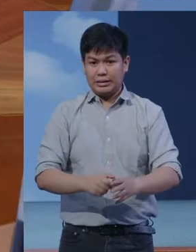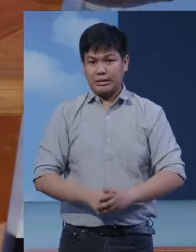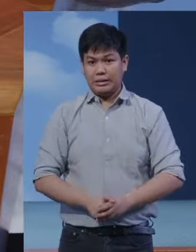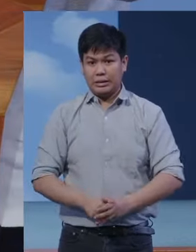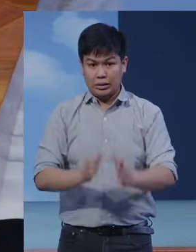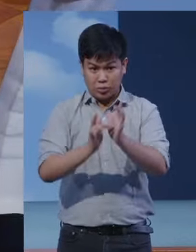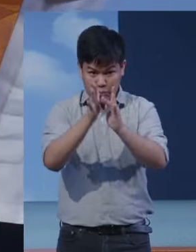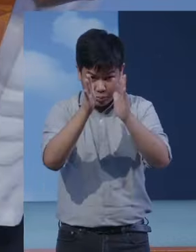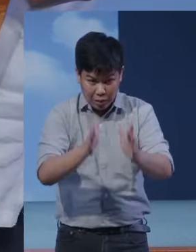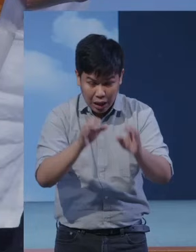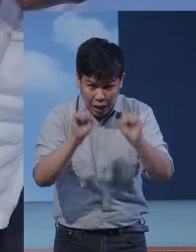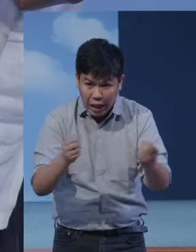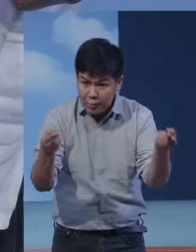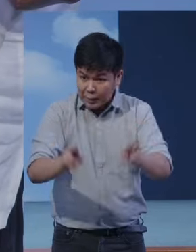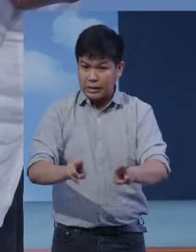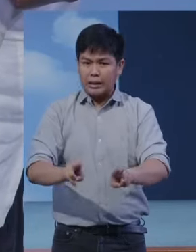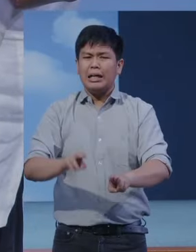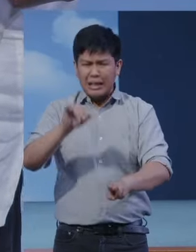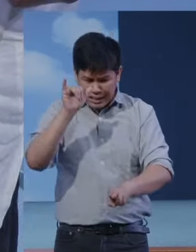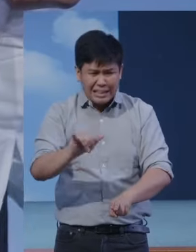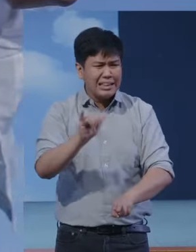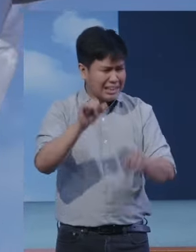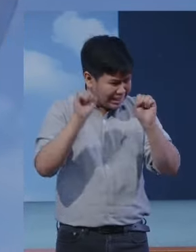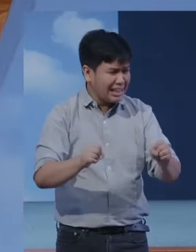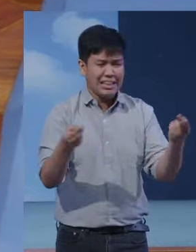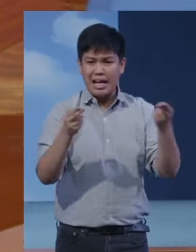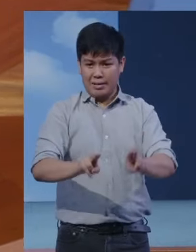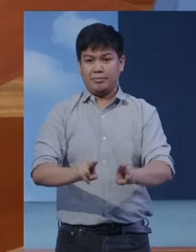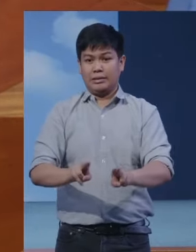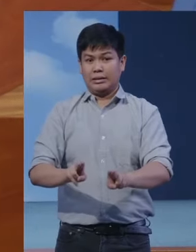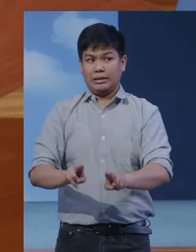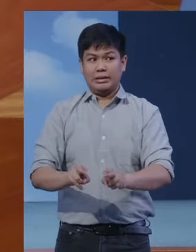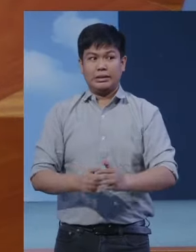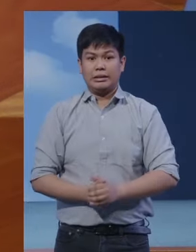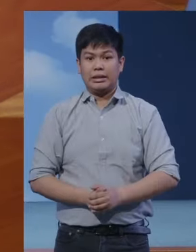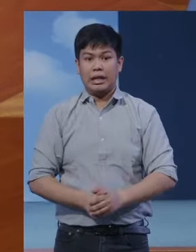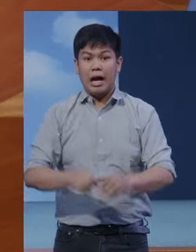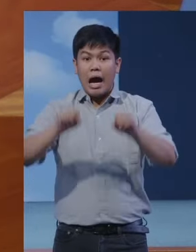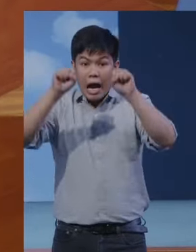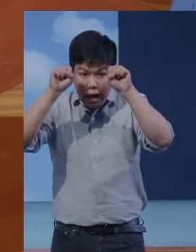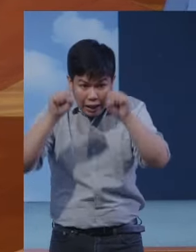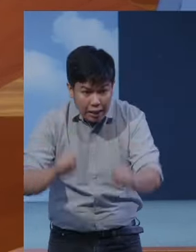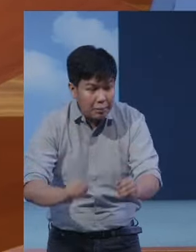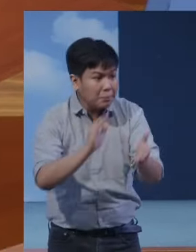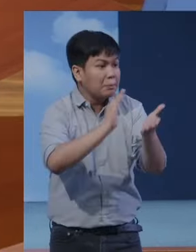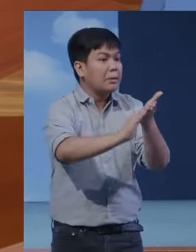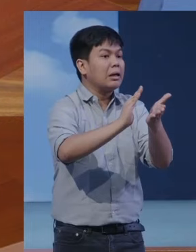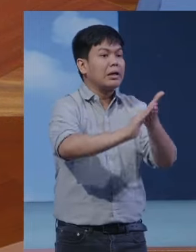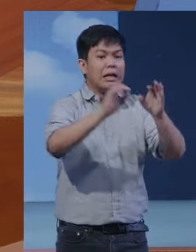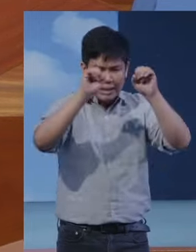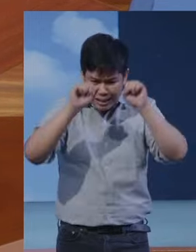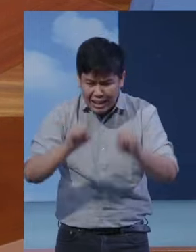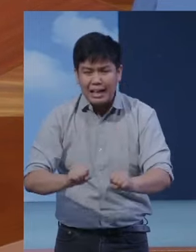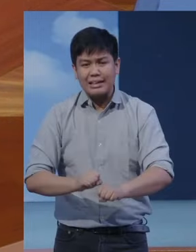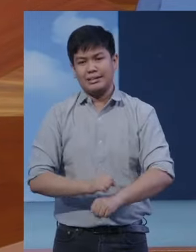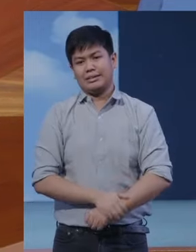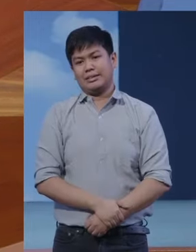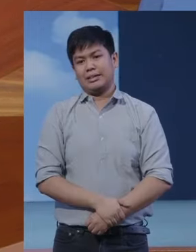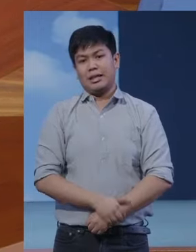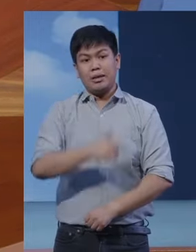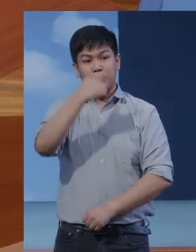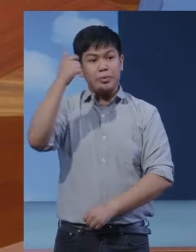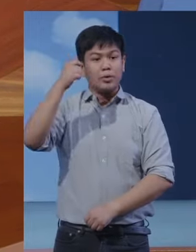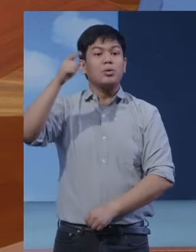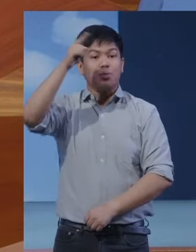Kristiyano posible po posible din ba ang pagpapatawad posible ho sapagkat